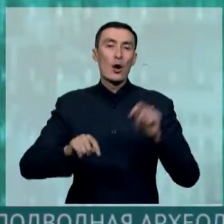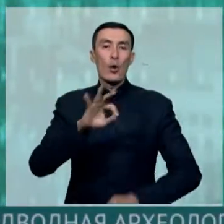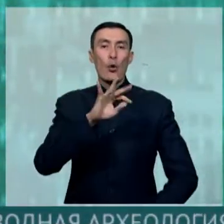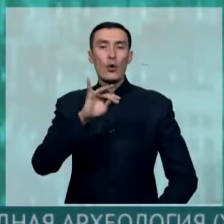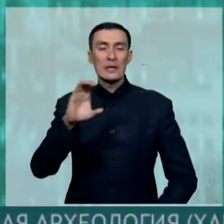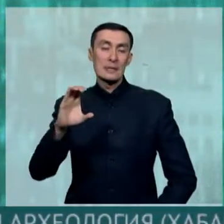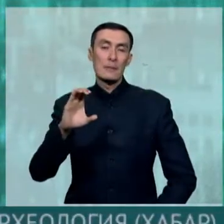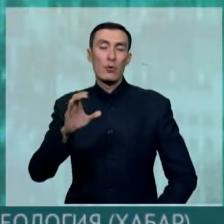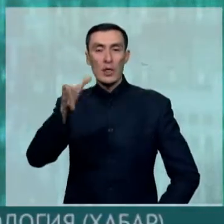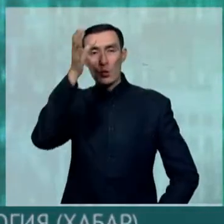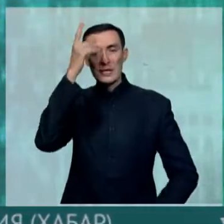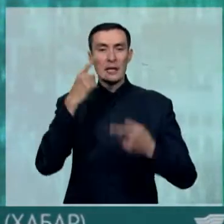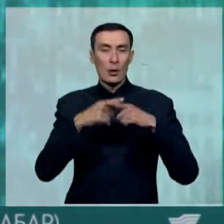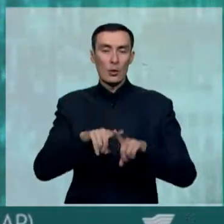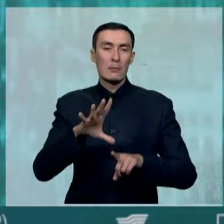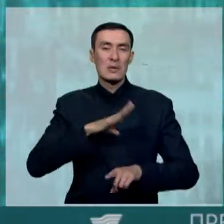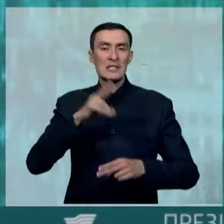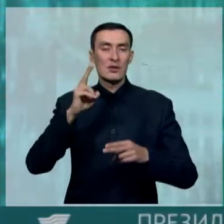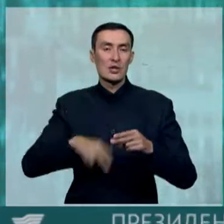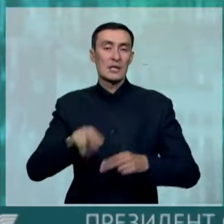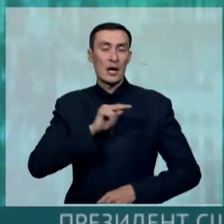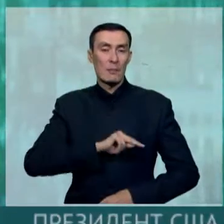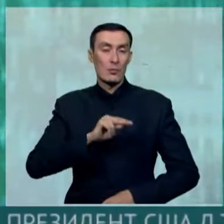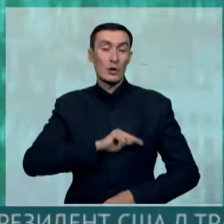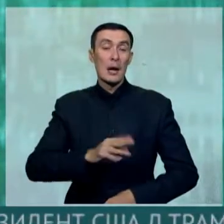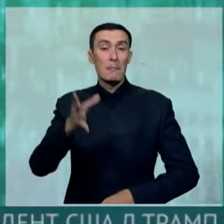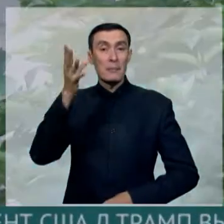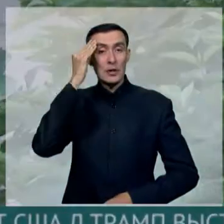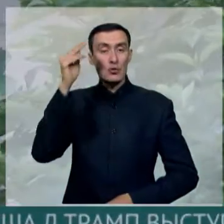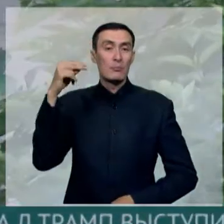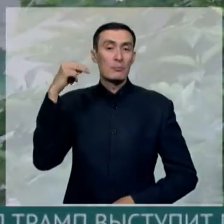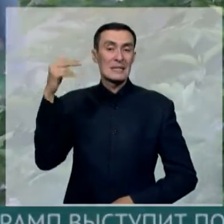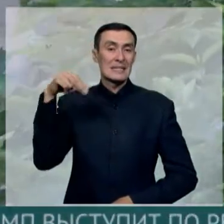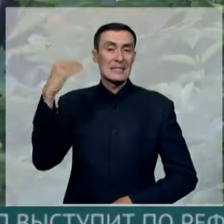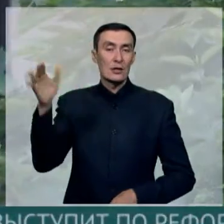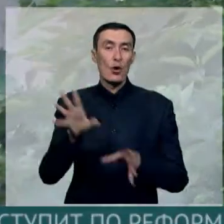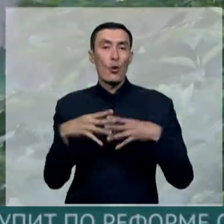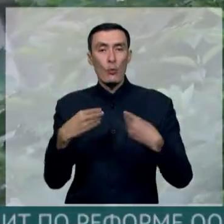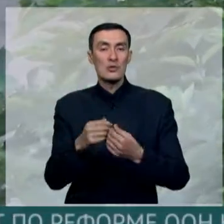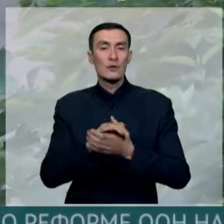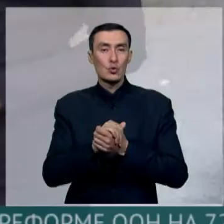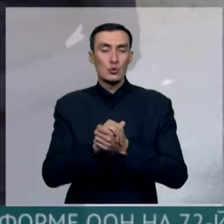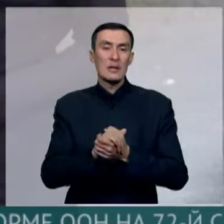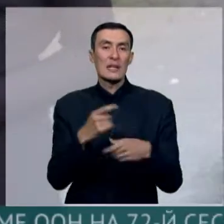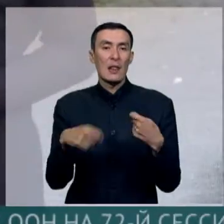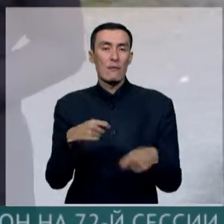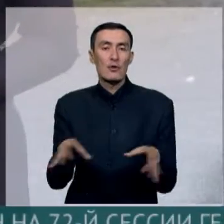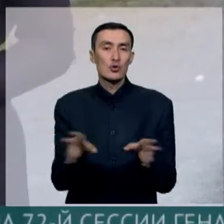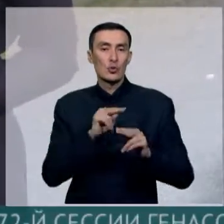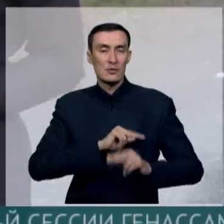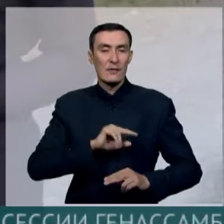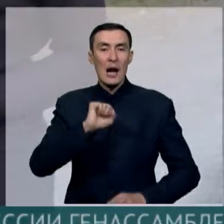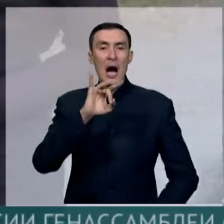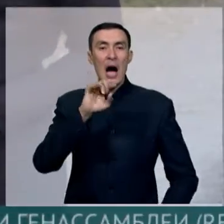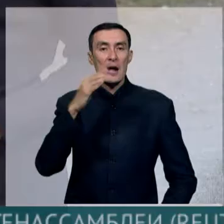и технологиям. На днях его работа завершилась в Астане. По мнению президента общества дружбы и делового сотрудничества с